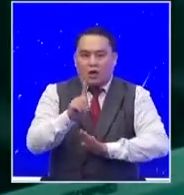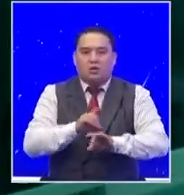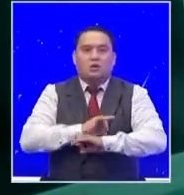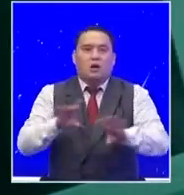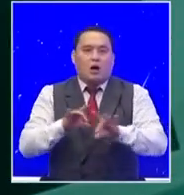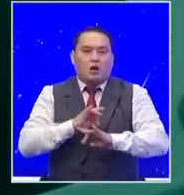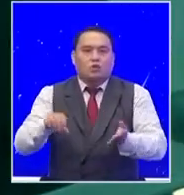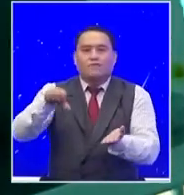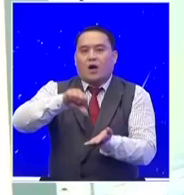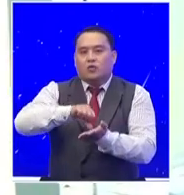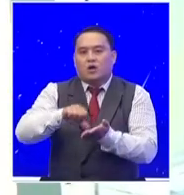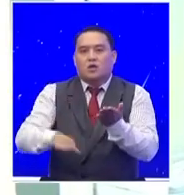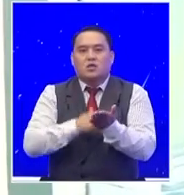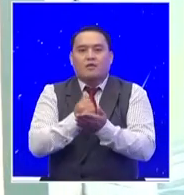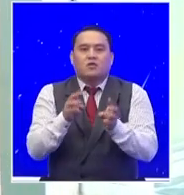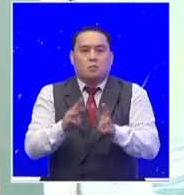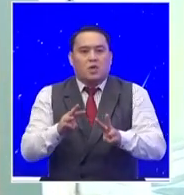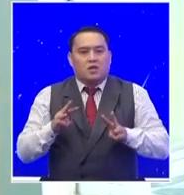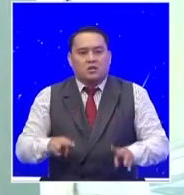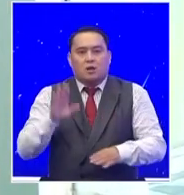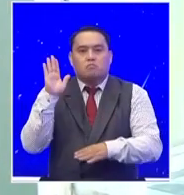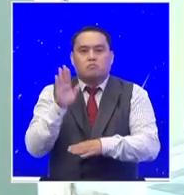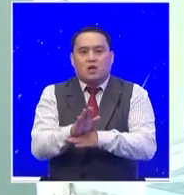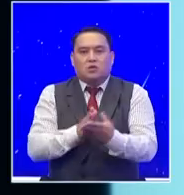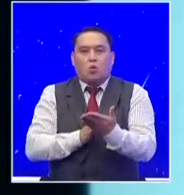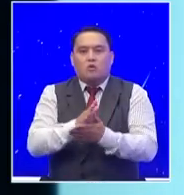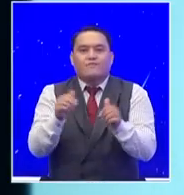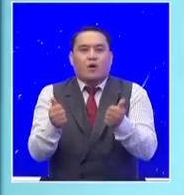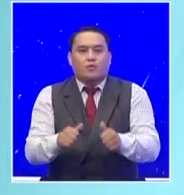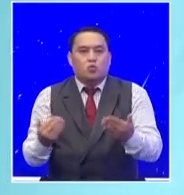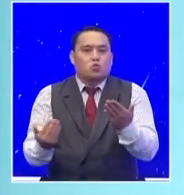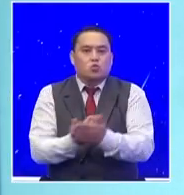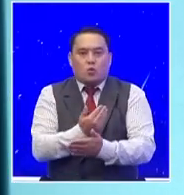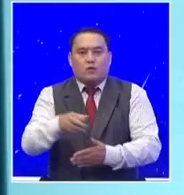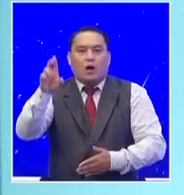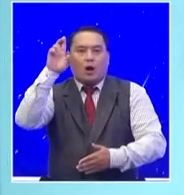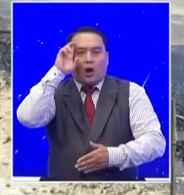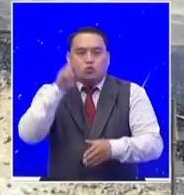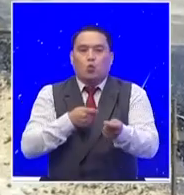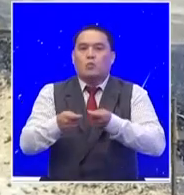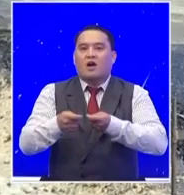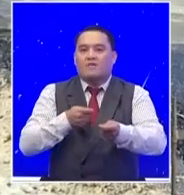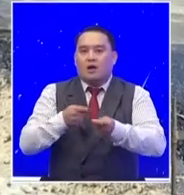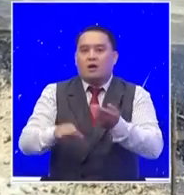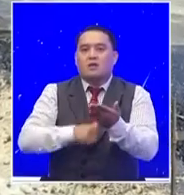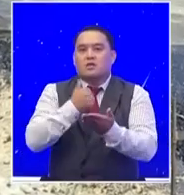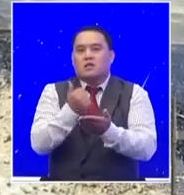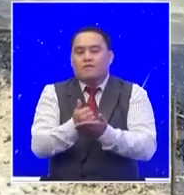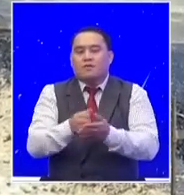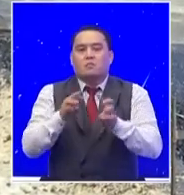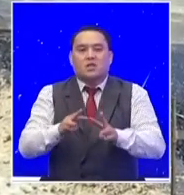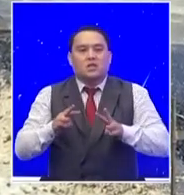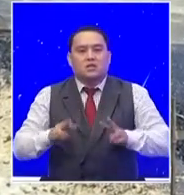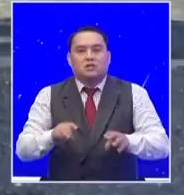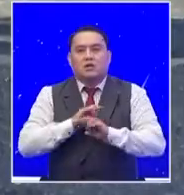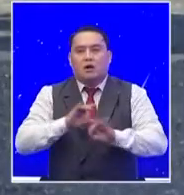отметил в своем выступлении премьер-министр, данное послание направлено на формирование новой модели государственного управления. Глава Кабмина подчеркнул,